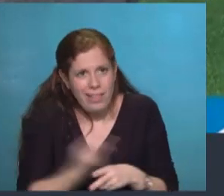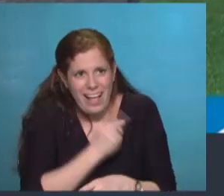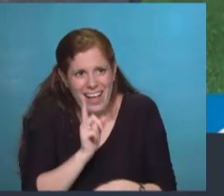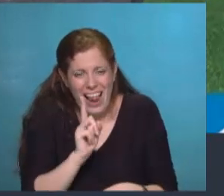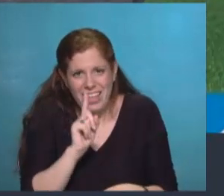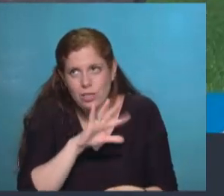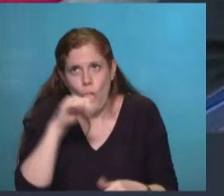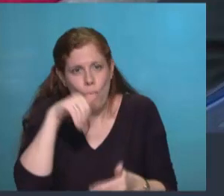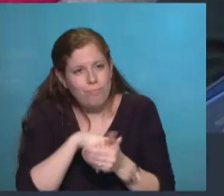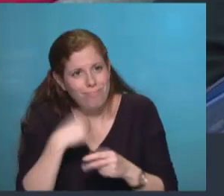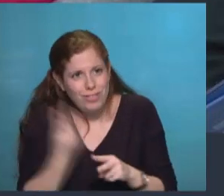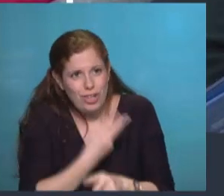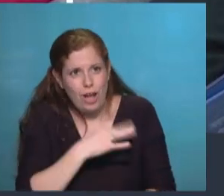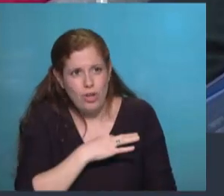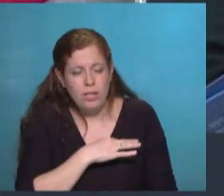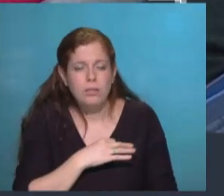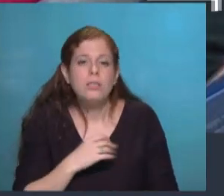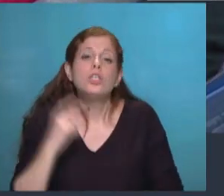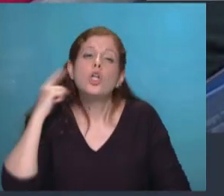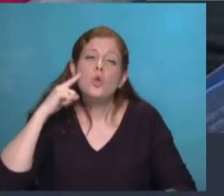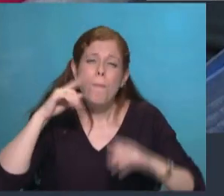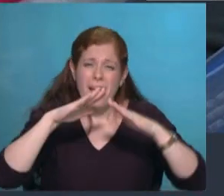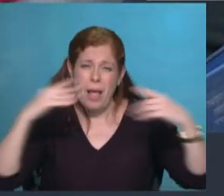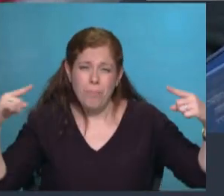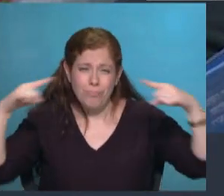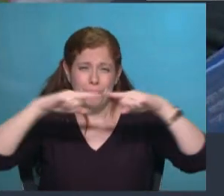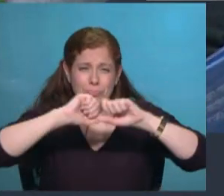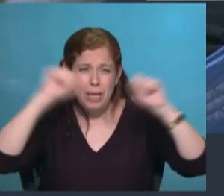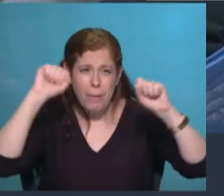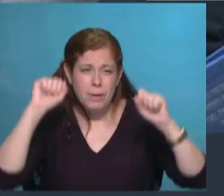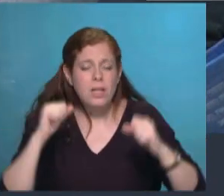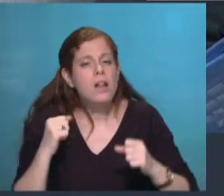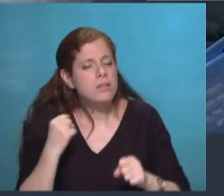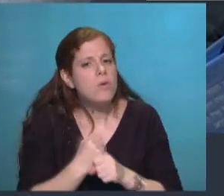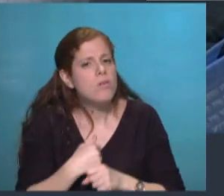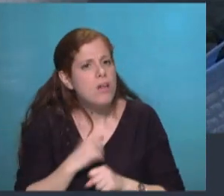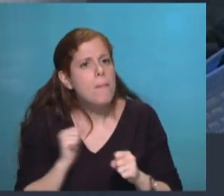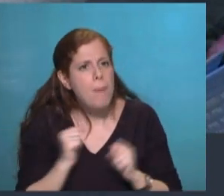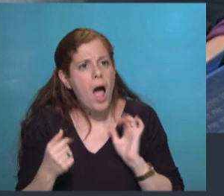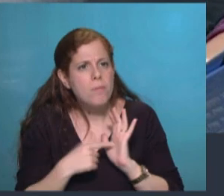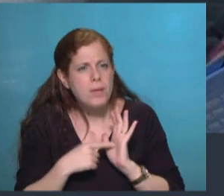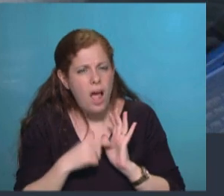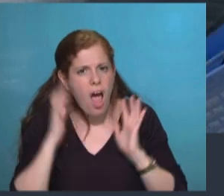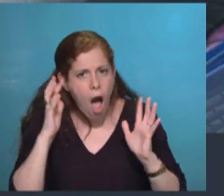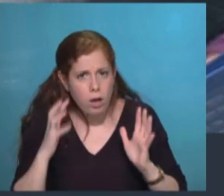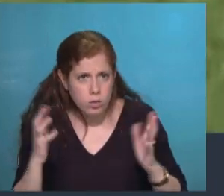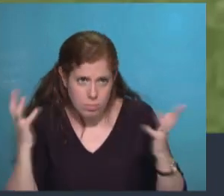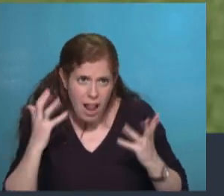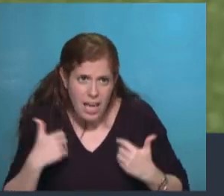לי לשגרה. וכשאני שומע את הכיפת ברזל, זה עושה לי כאילו יותר כזה פחד, בגלל הרעש, וזה מלחיץ,